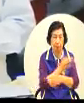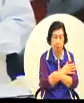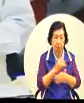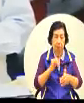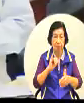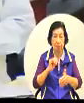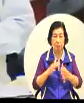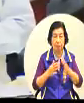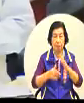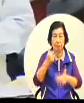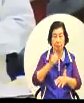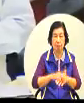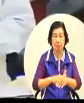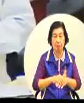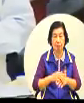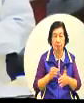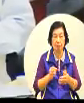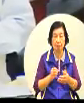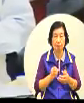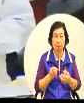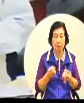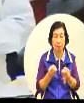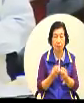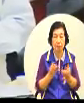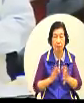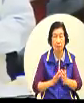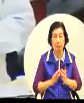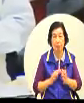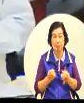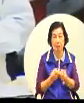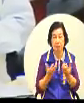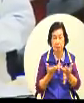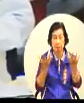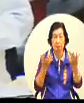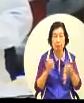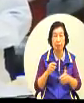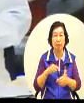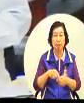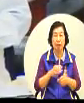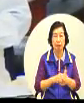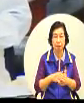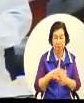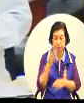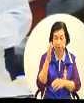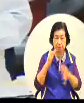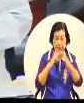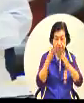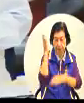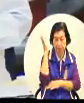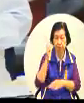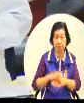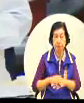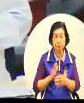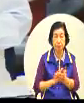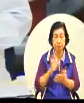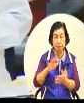发表他对于市政，包括我们未来国家